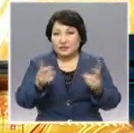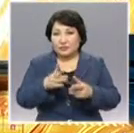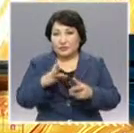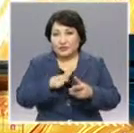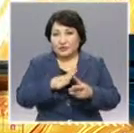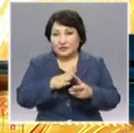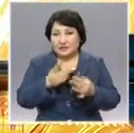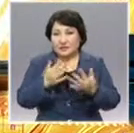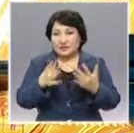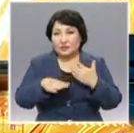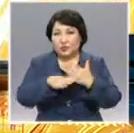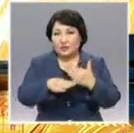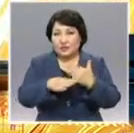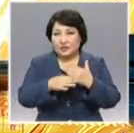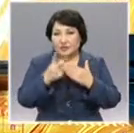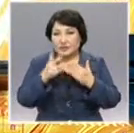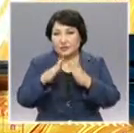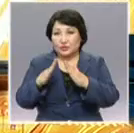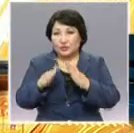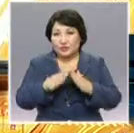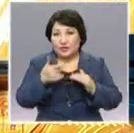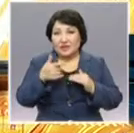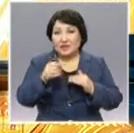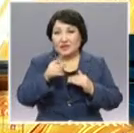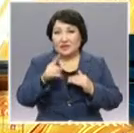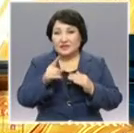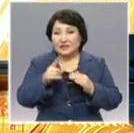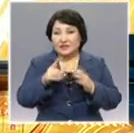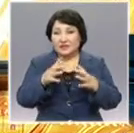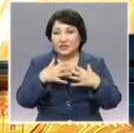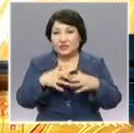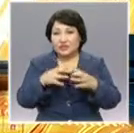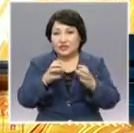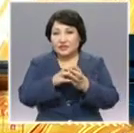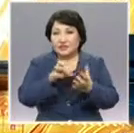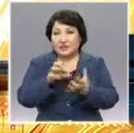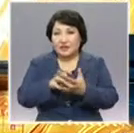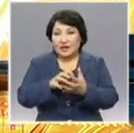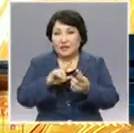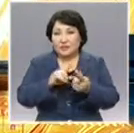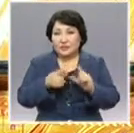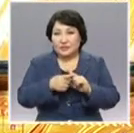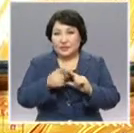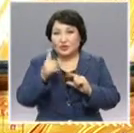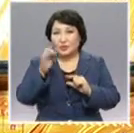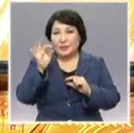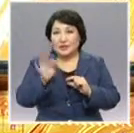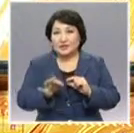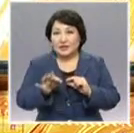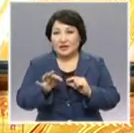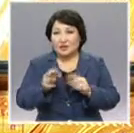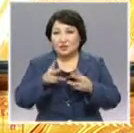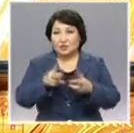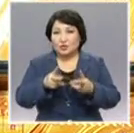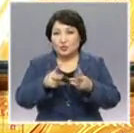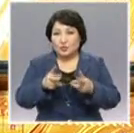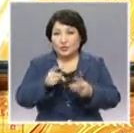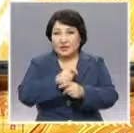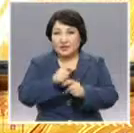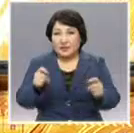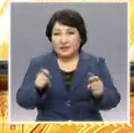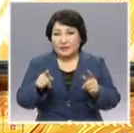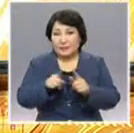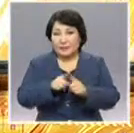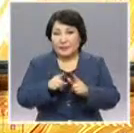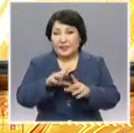біз көмектесіп, газовый счетчиктерін ауыстырып беріп жатырмыз. Сол үшін қазір 100% бәрі жылу беріліп жатыр. Қазіргі қыстық